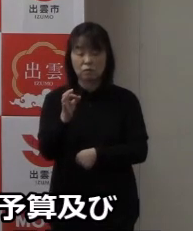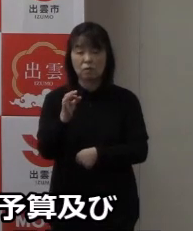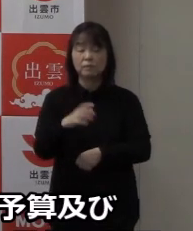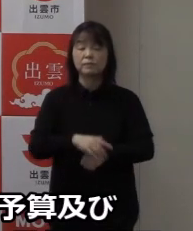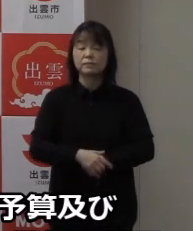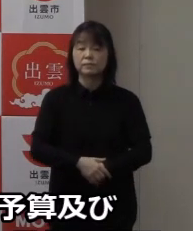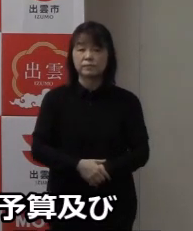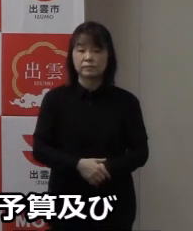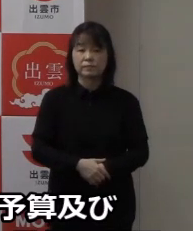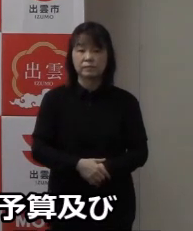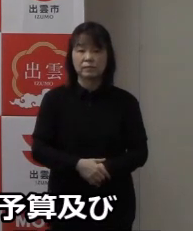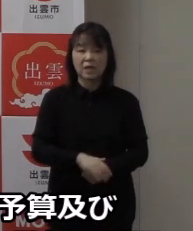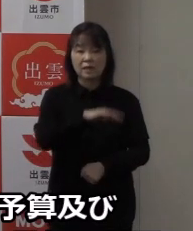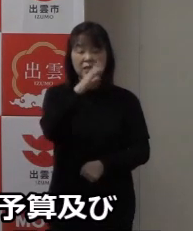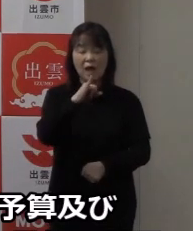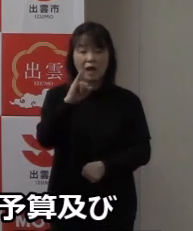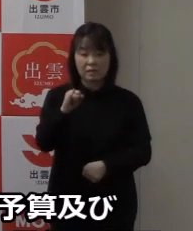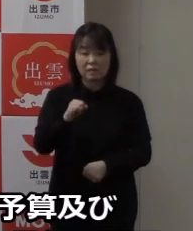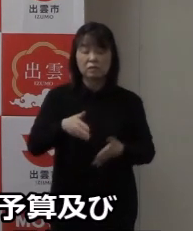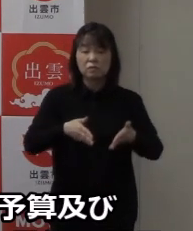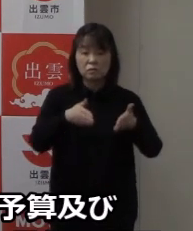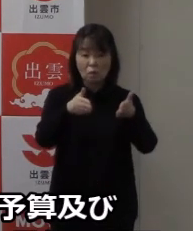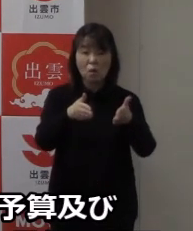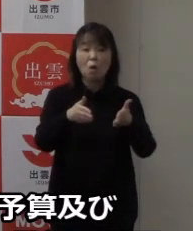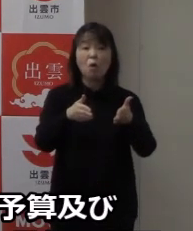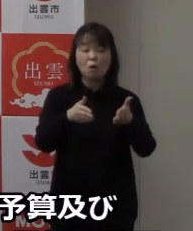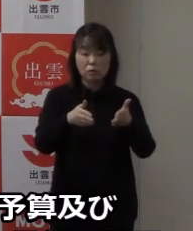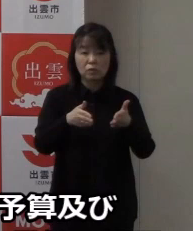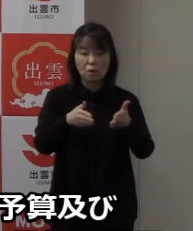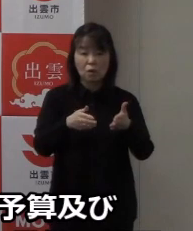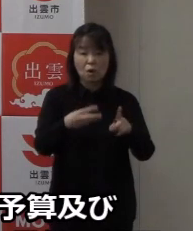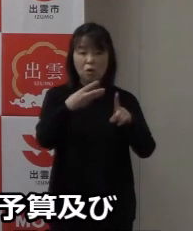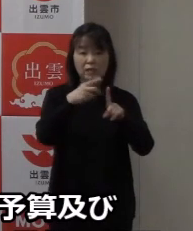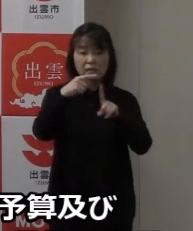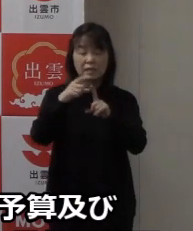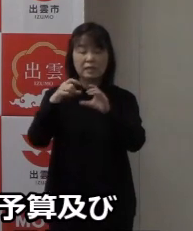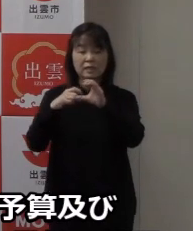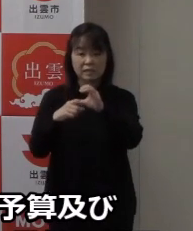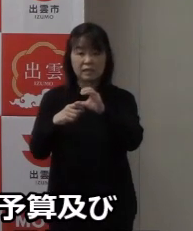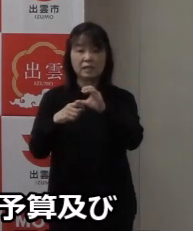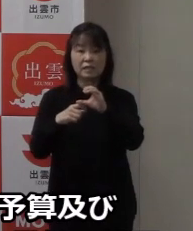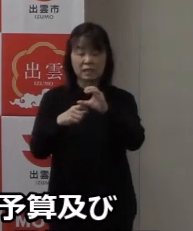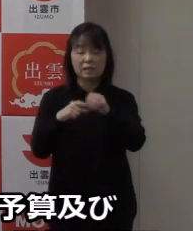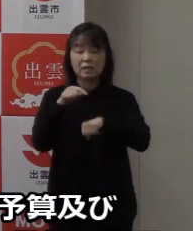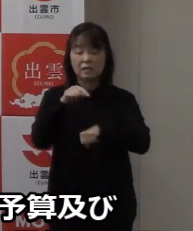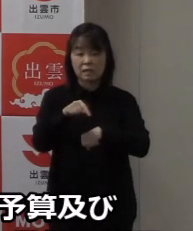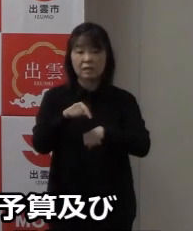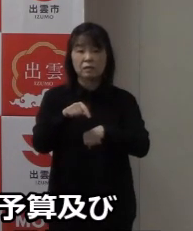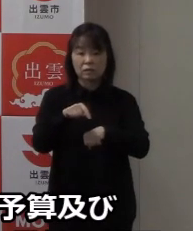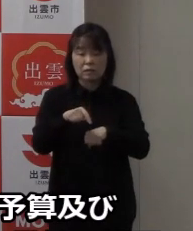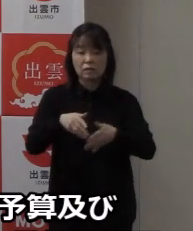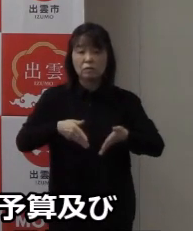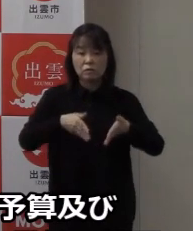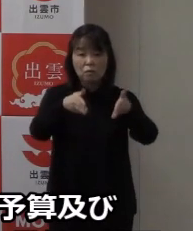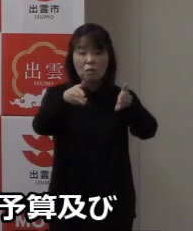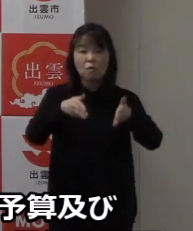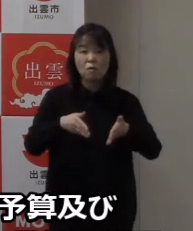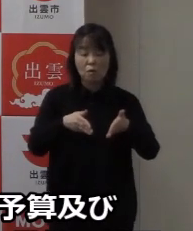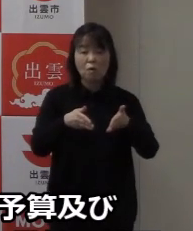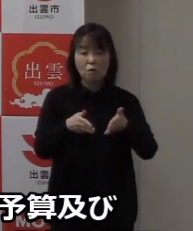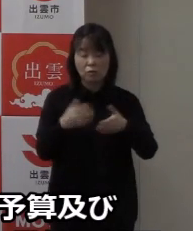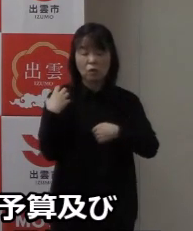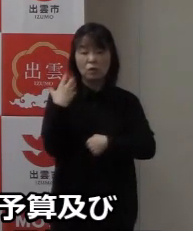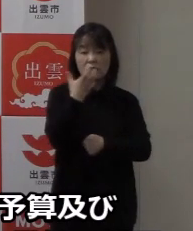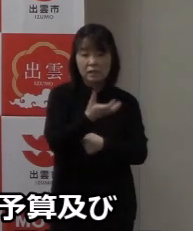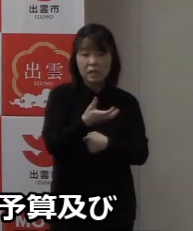ね、山陰道のスマートインターチェンジの設置検討業務委託費を、計上をしたいというふうに思っ